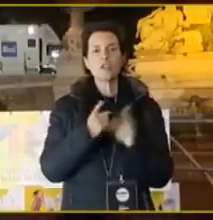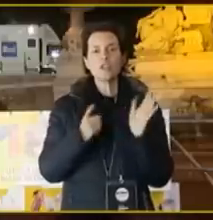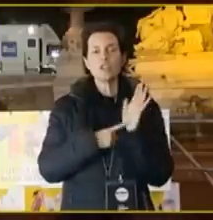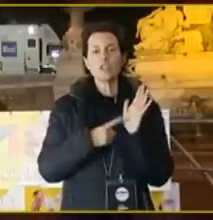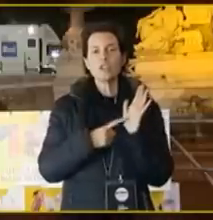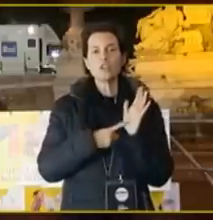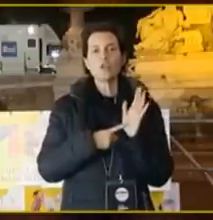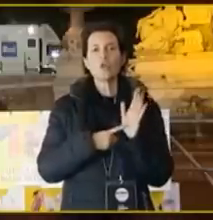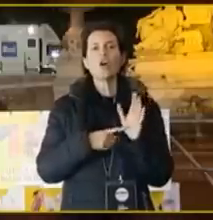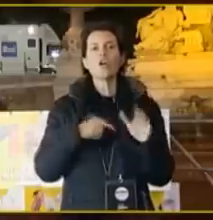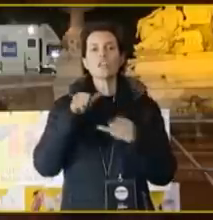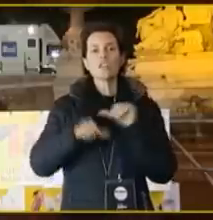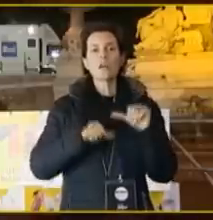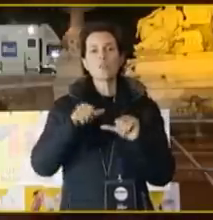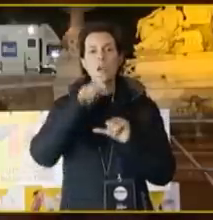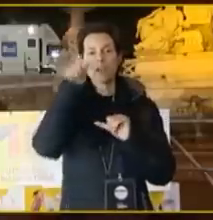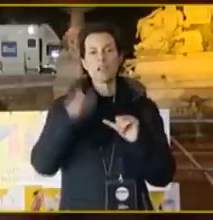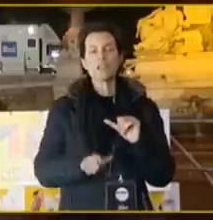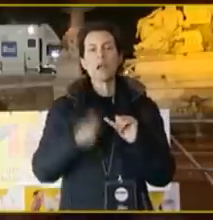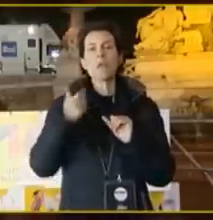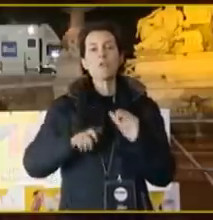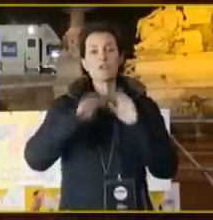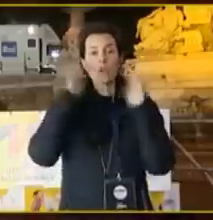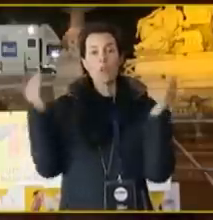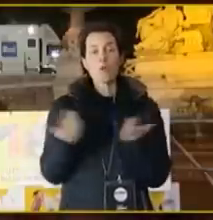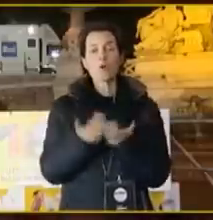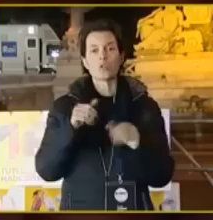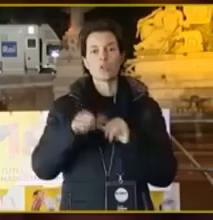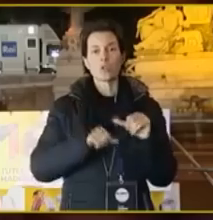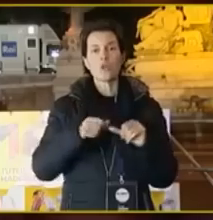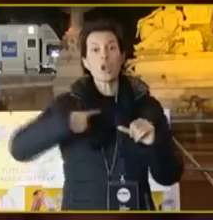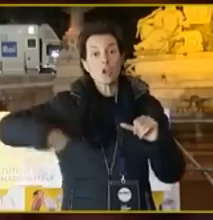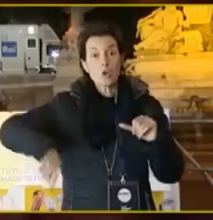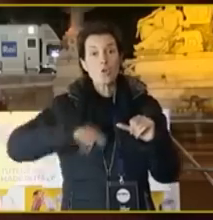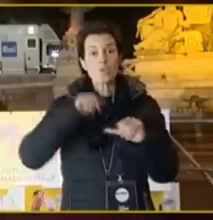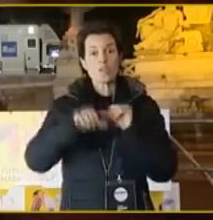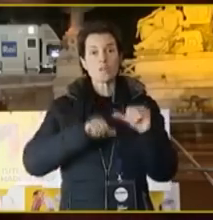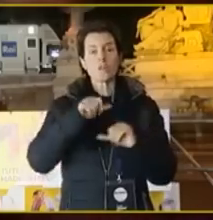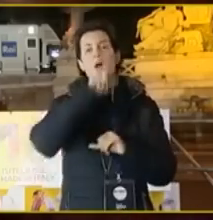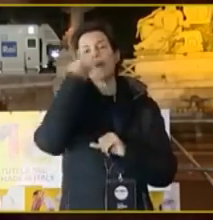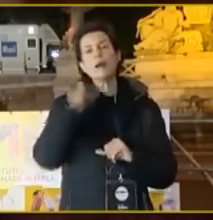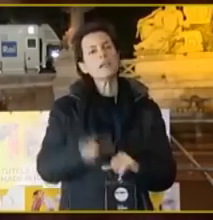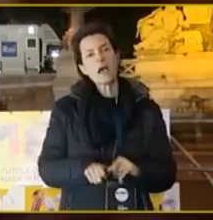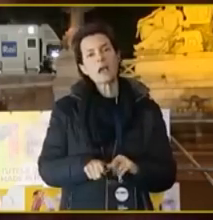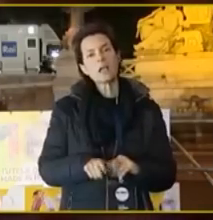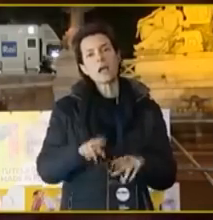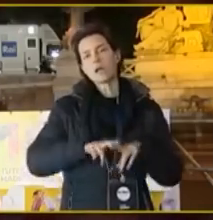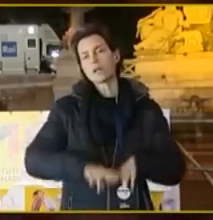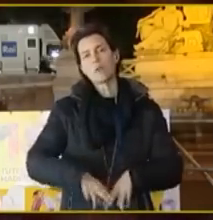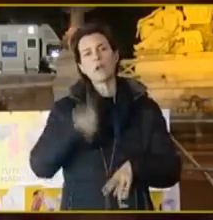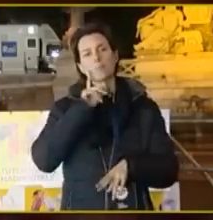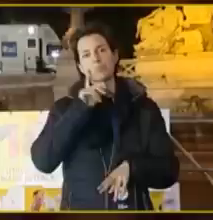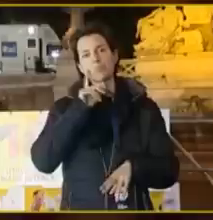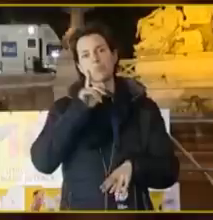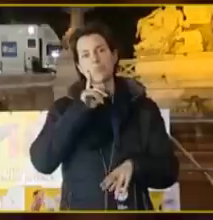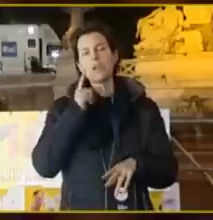il paese ha bisogno. Perché il mondo è cambiato, noi siamo cambiati, ma l'Italia è sempre la stessa. Quelli